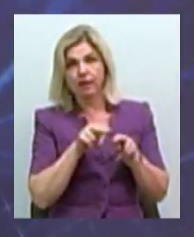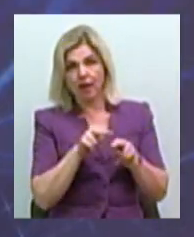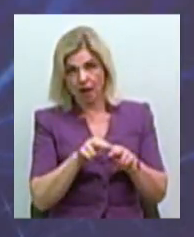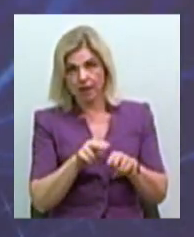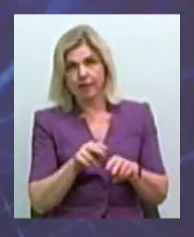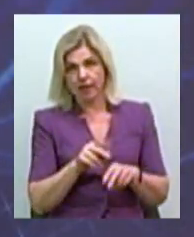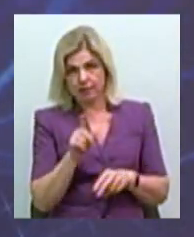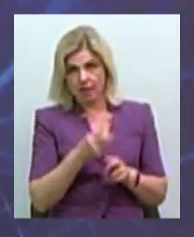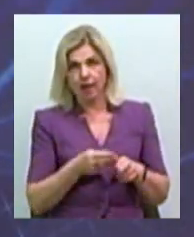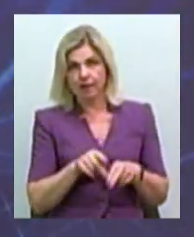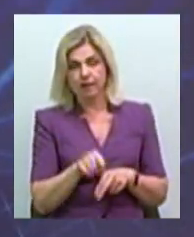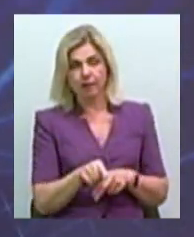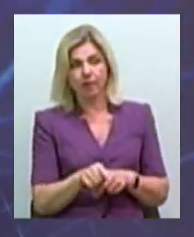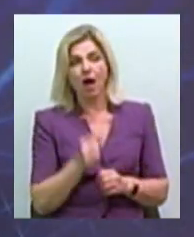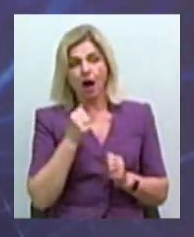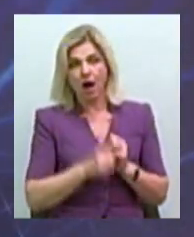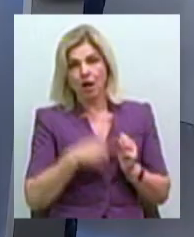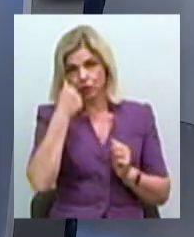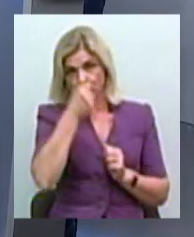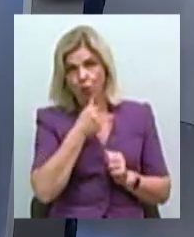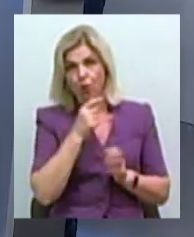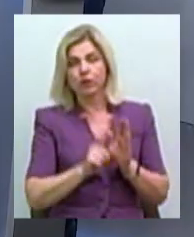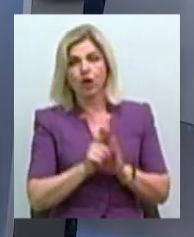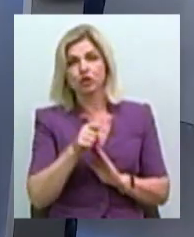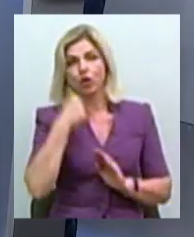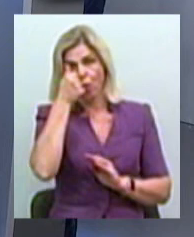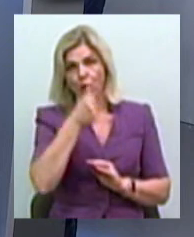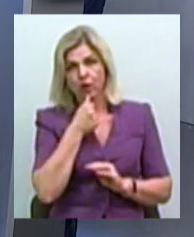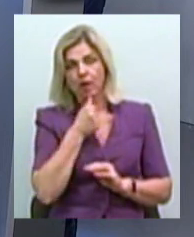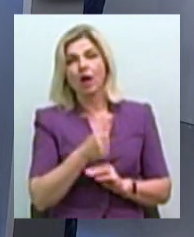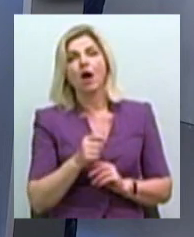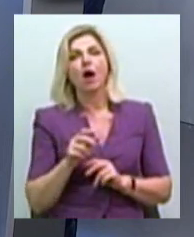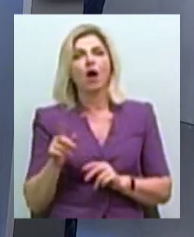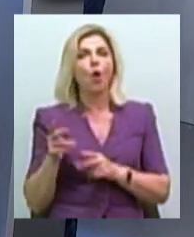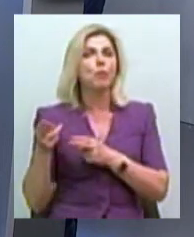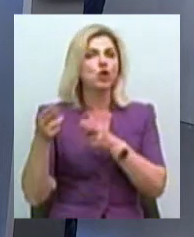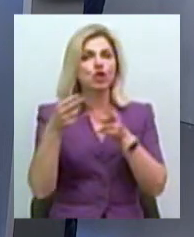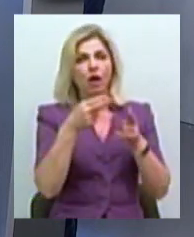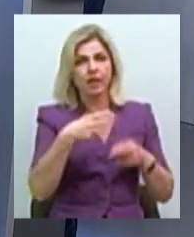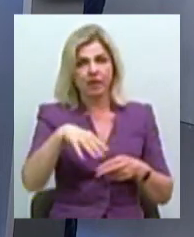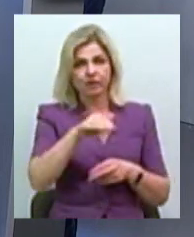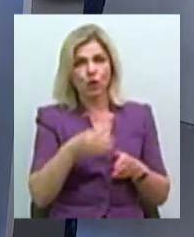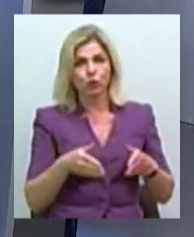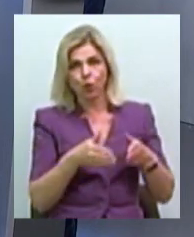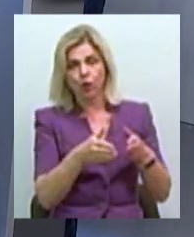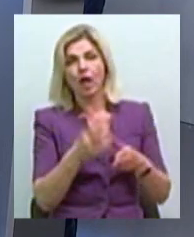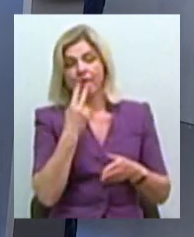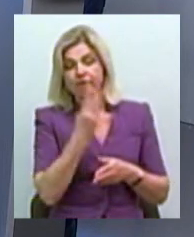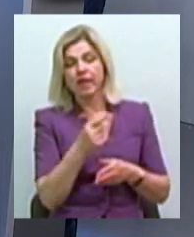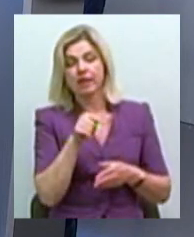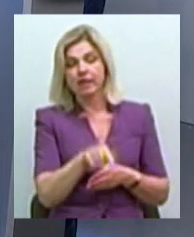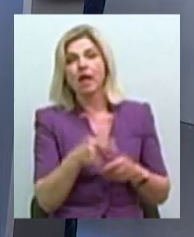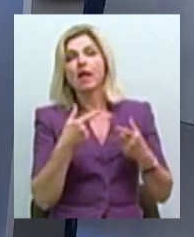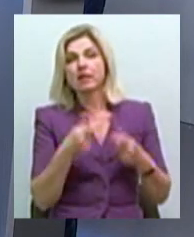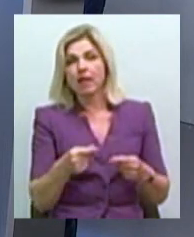мы каждый год, в начале года, технагляд объезжает полностью все дороги, актирует, где действительно есть разрушения, выставляет